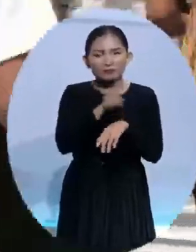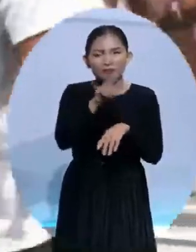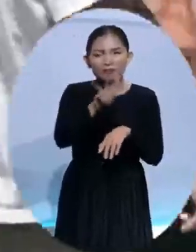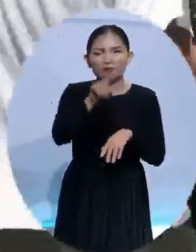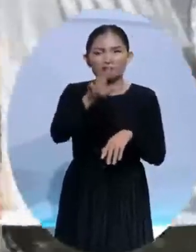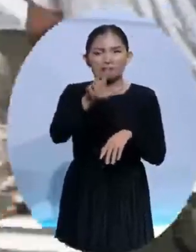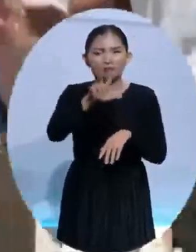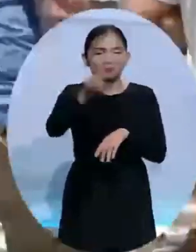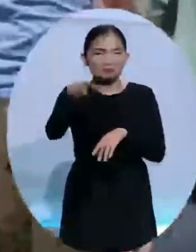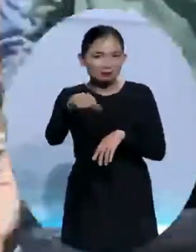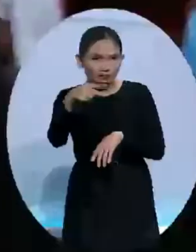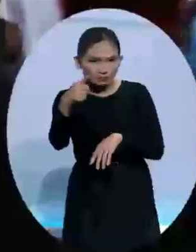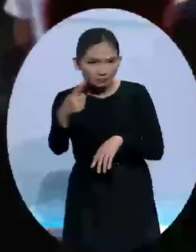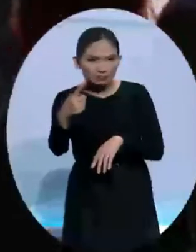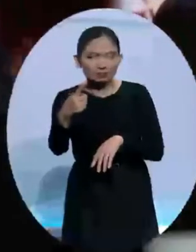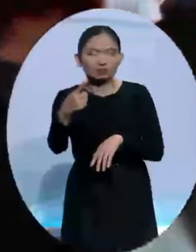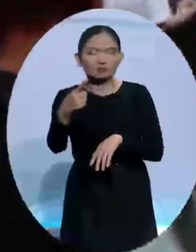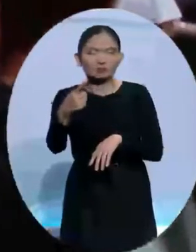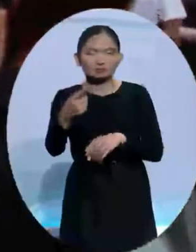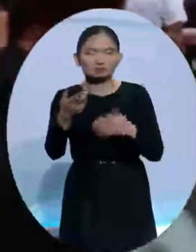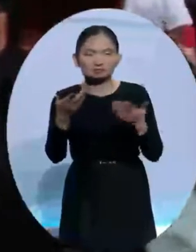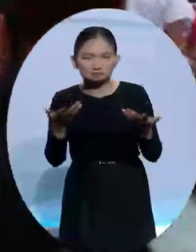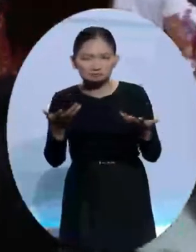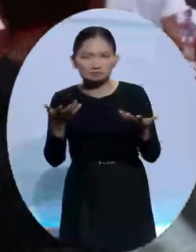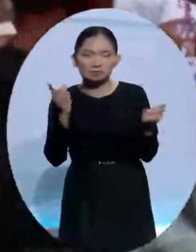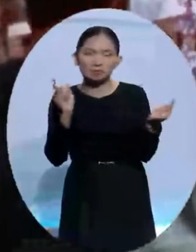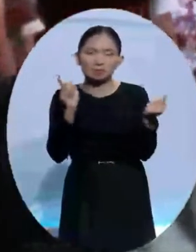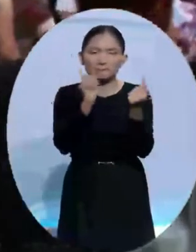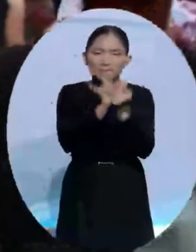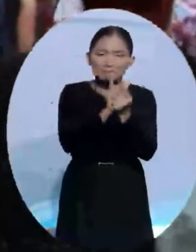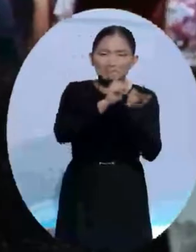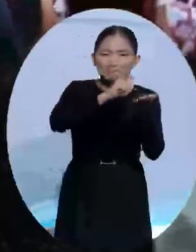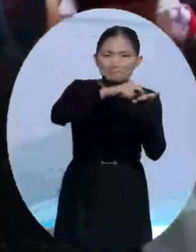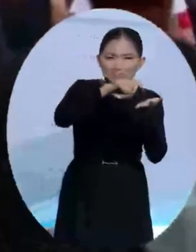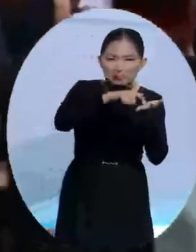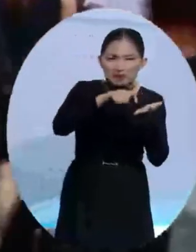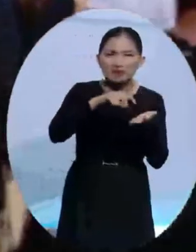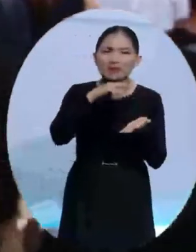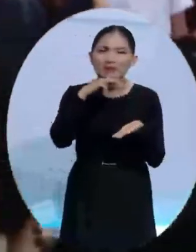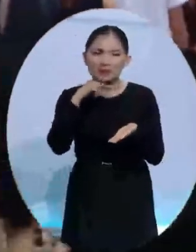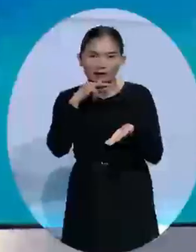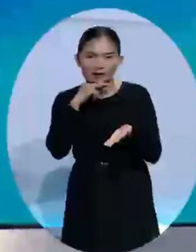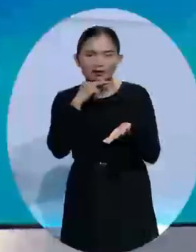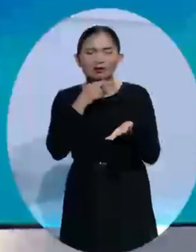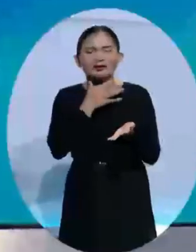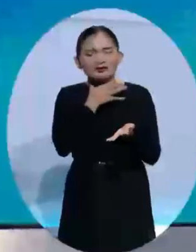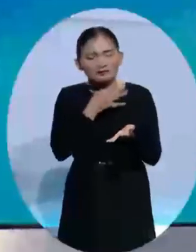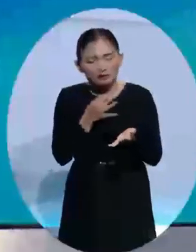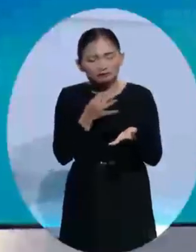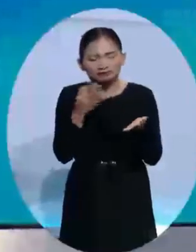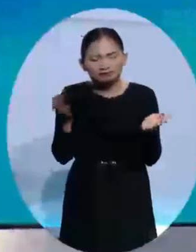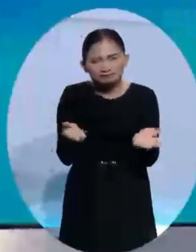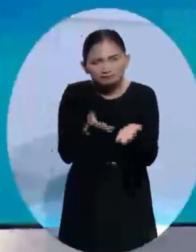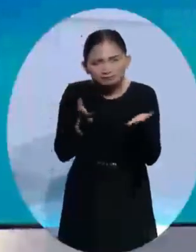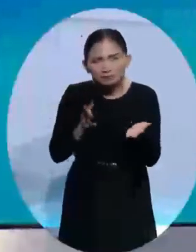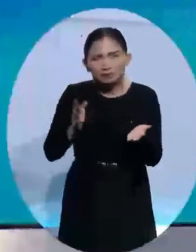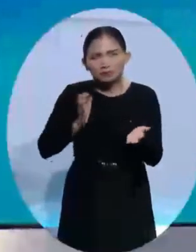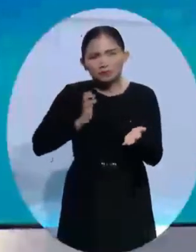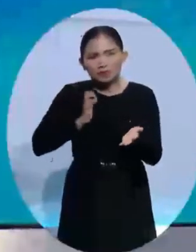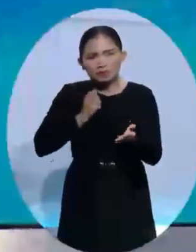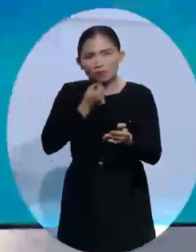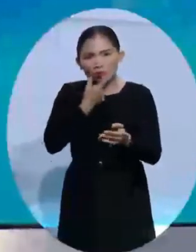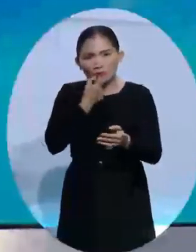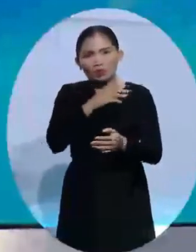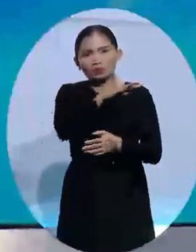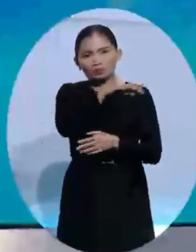gặp gỡ các cơ quan quản lý của Mỹ và Anh với hy vọng thúc đẩy việc sớm phê duyệt thuốc này. Chính phủ Sri Lanka